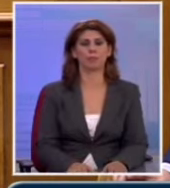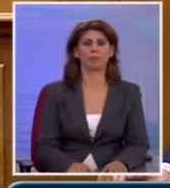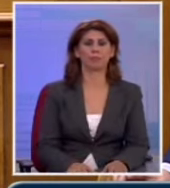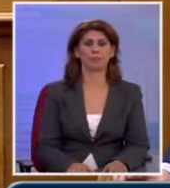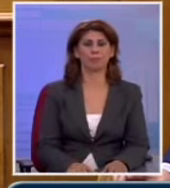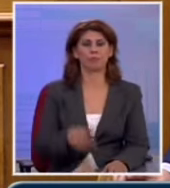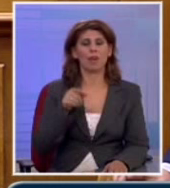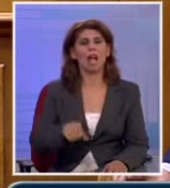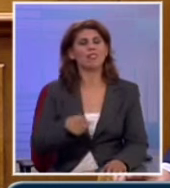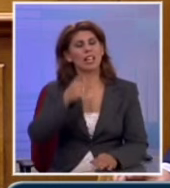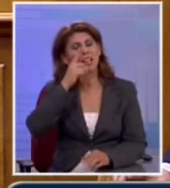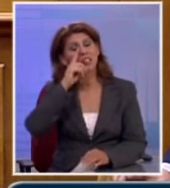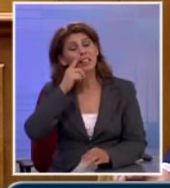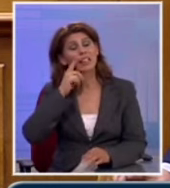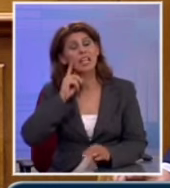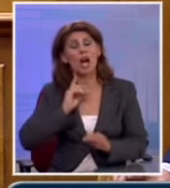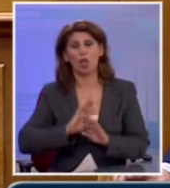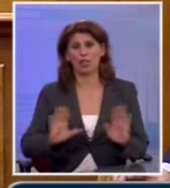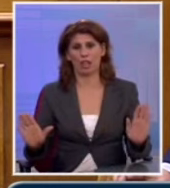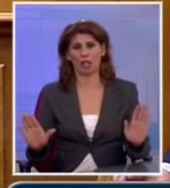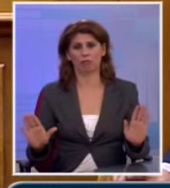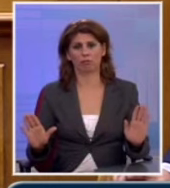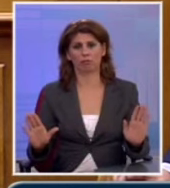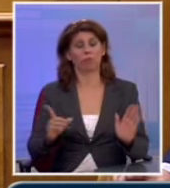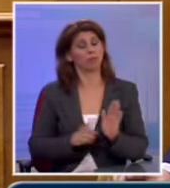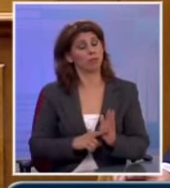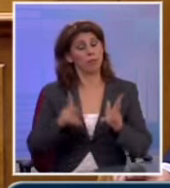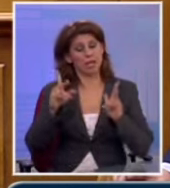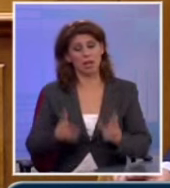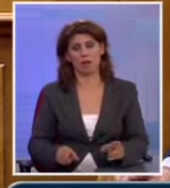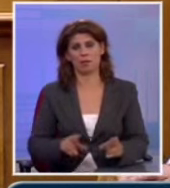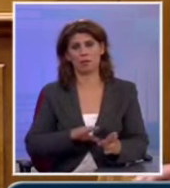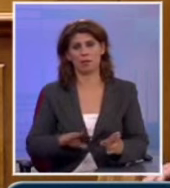Μια τραγωδία που πρέπει επιτέλους να τελειώνει.